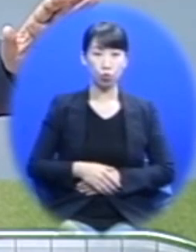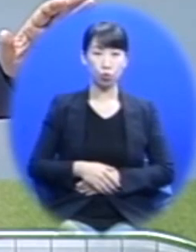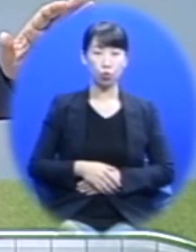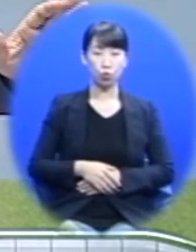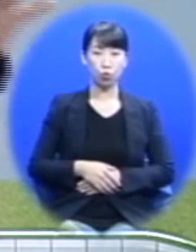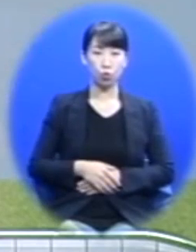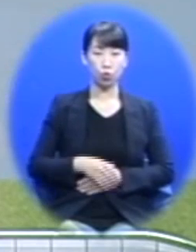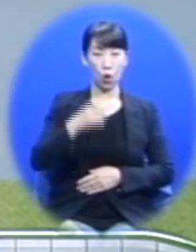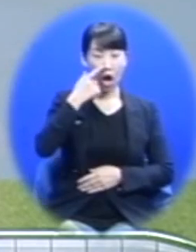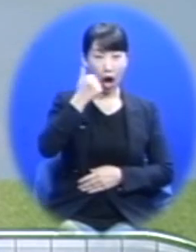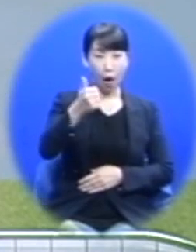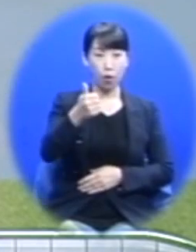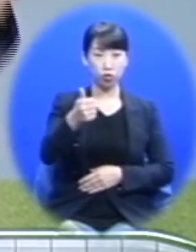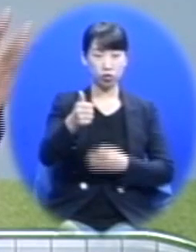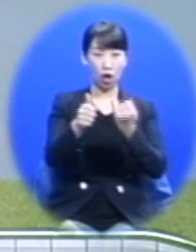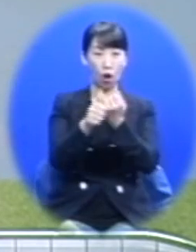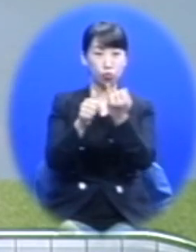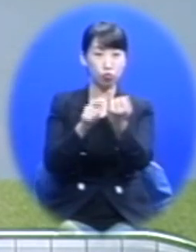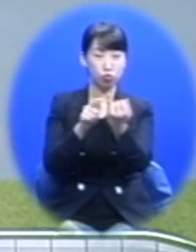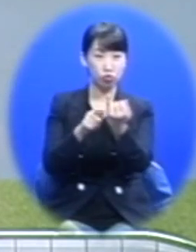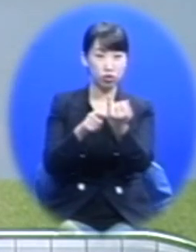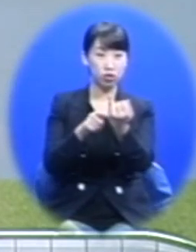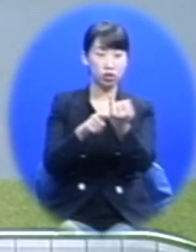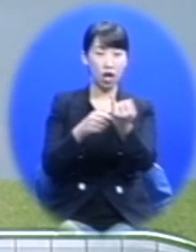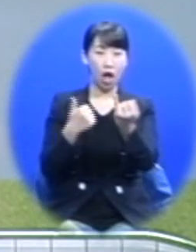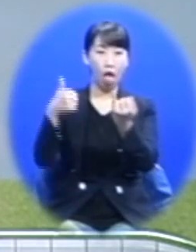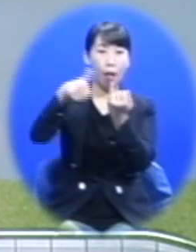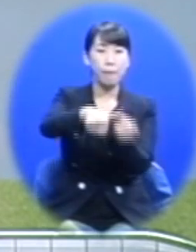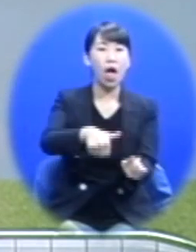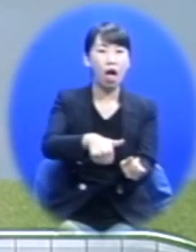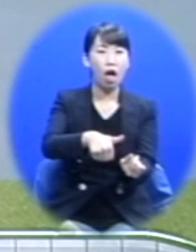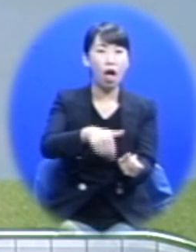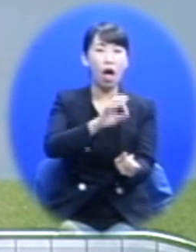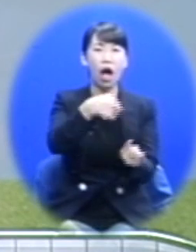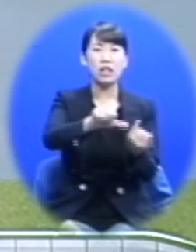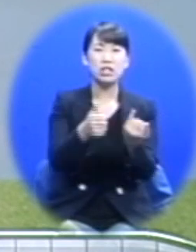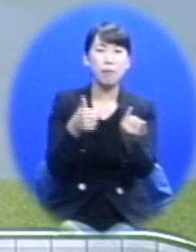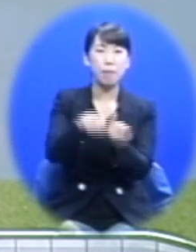첩을 백주대낮에 사람들이 다 보는 앞에서 범하는 그런 폐륜을 저지릅니다.